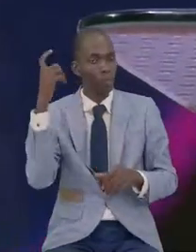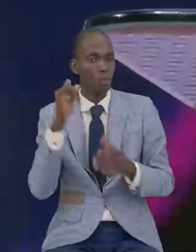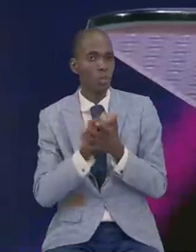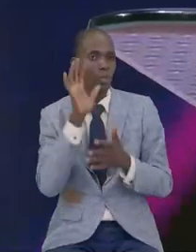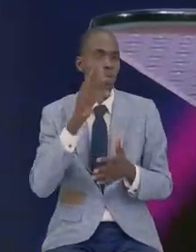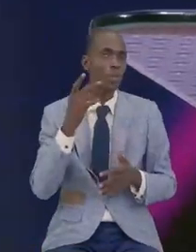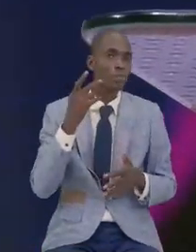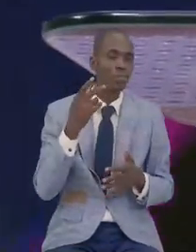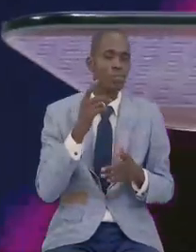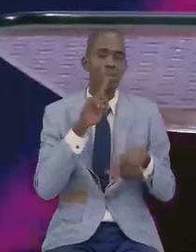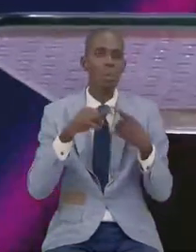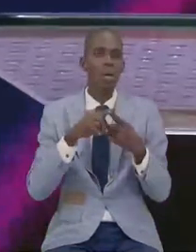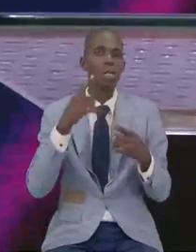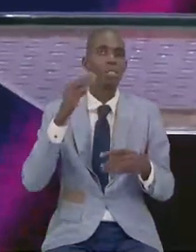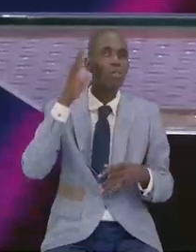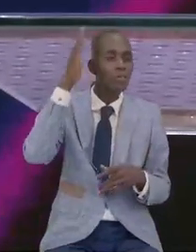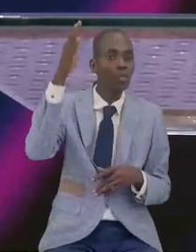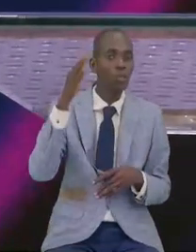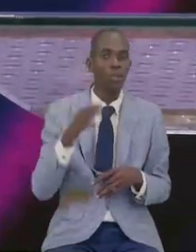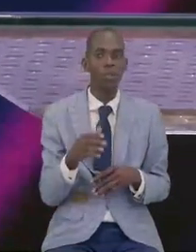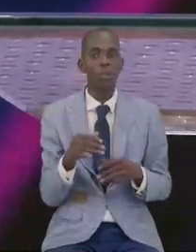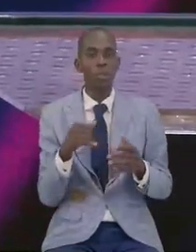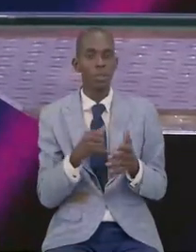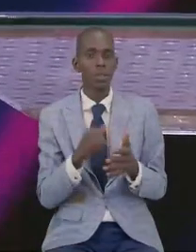choses mondaines. Mais nous parlons des visions